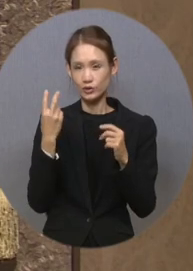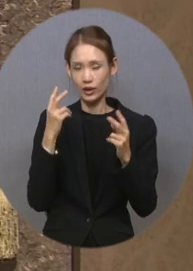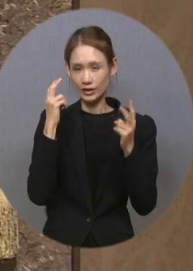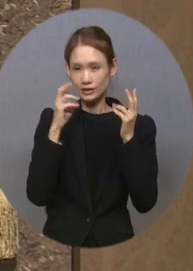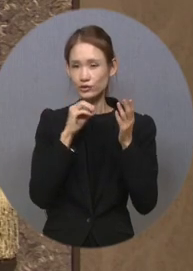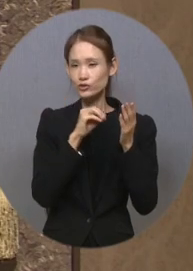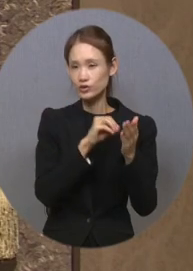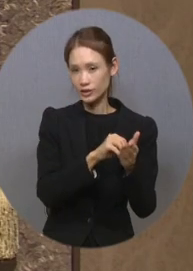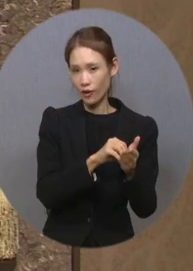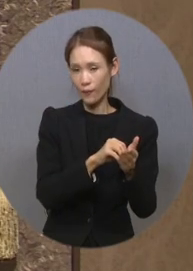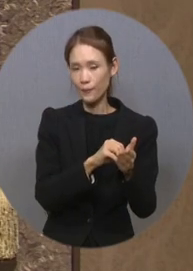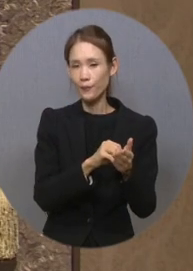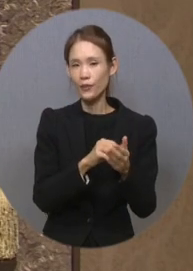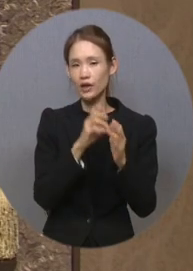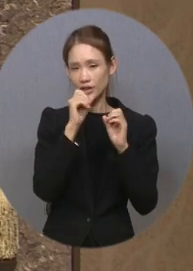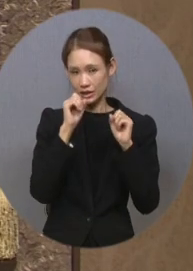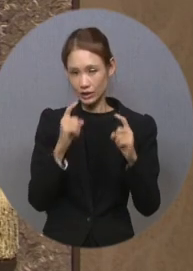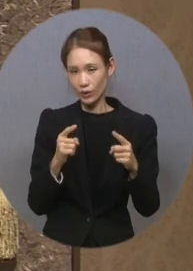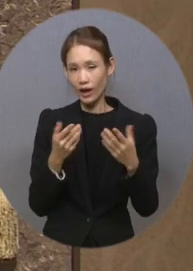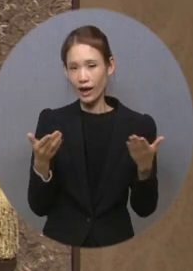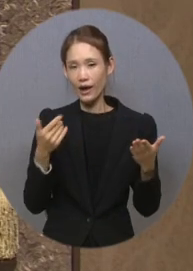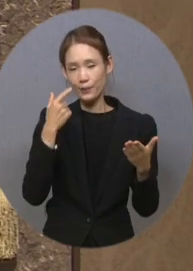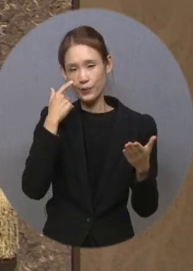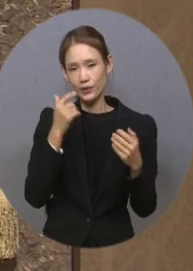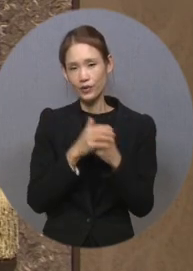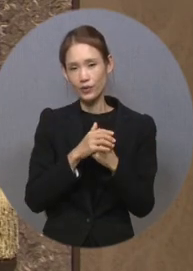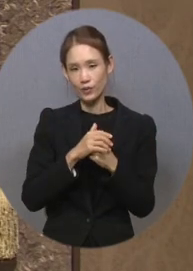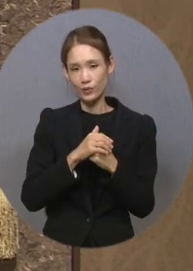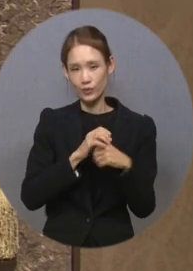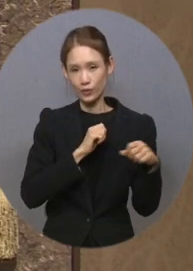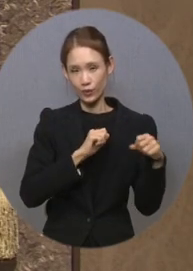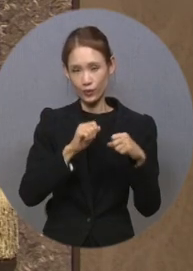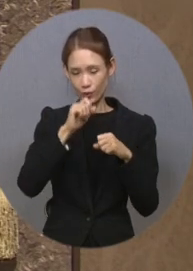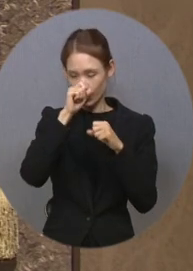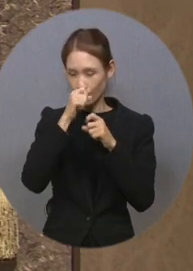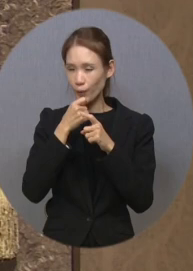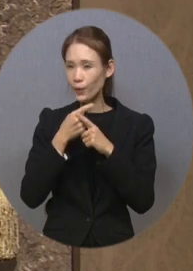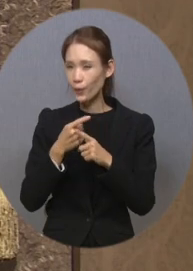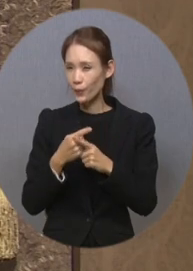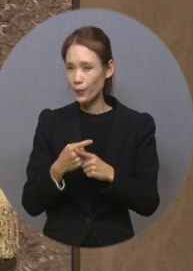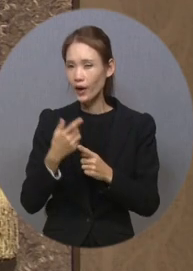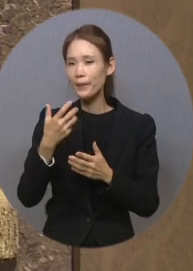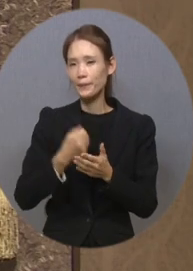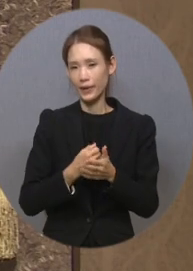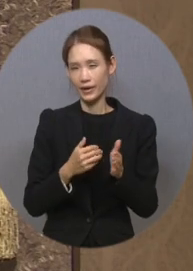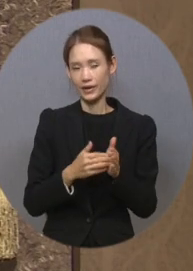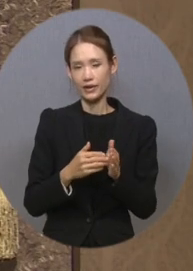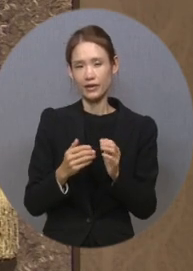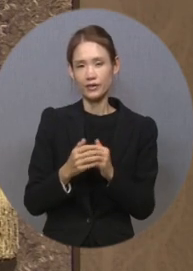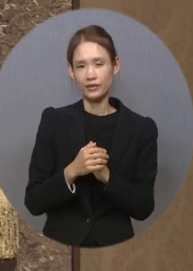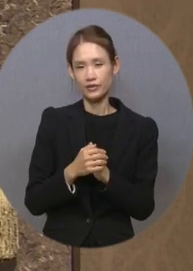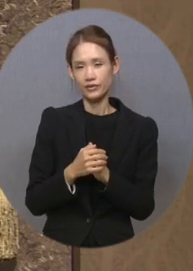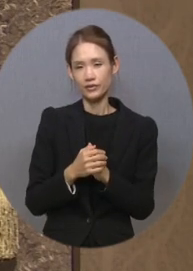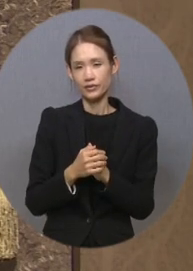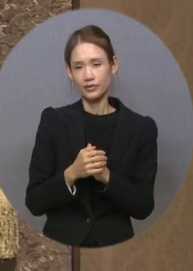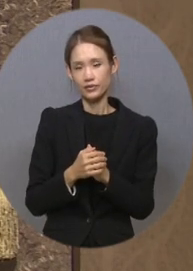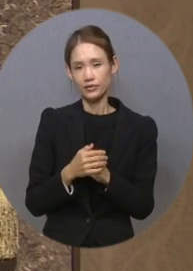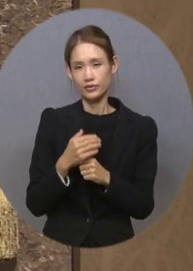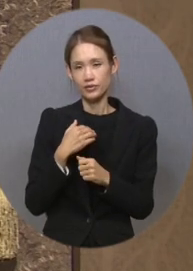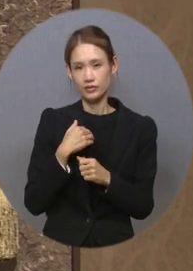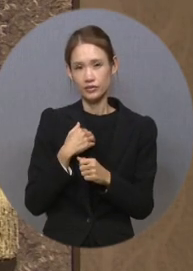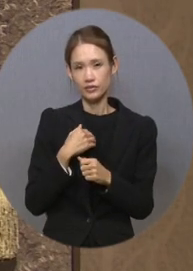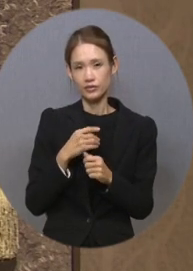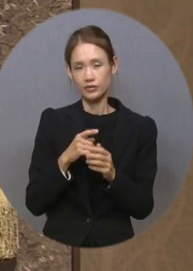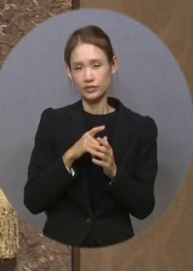좀 만들어 드리자. 저희가 뭐 활동해 보면은 좋은 평가를 받고 있습니다. 전국적으로 전국에서. 네. 그리고 이제 제가